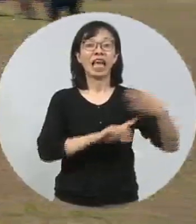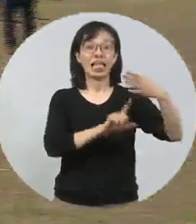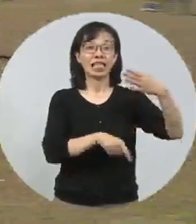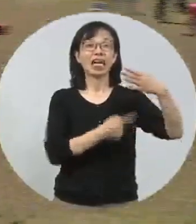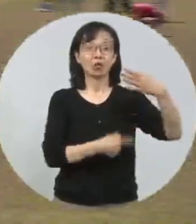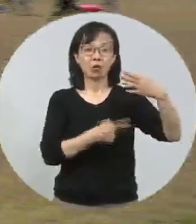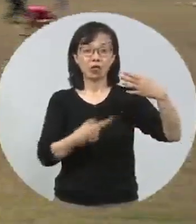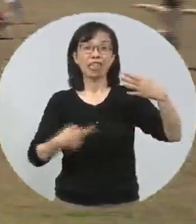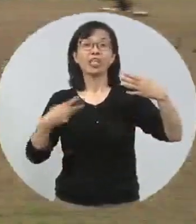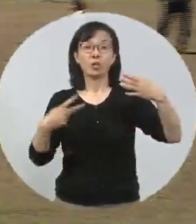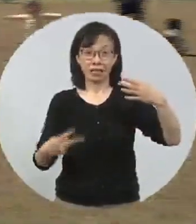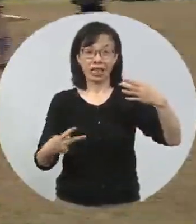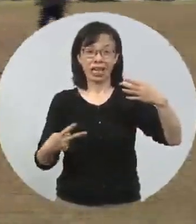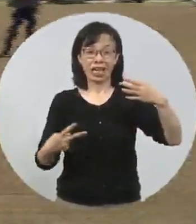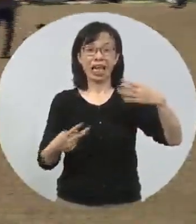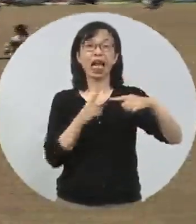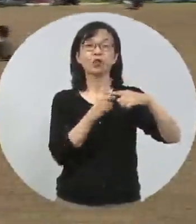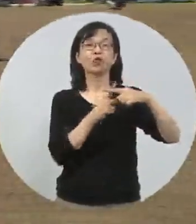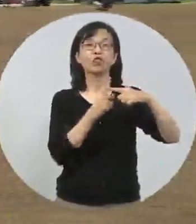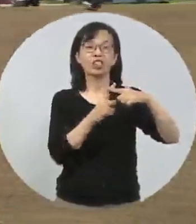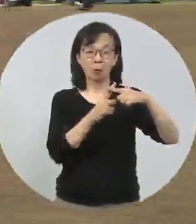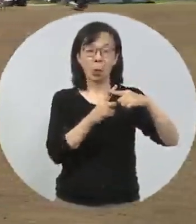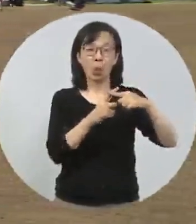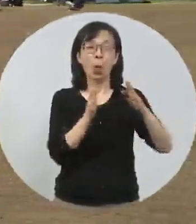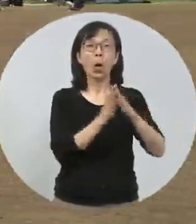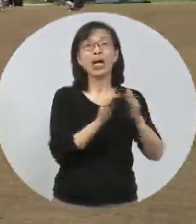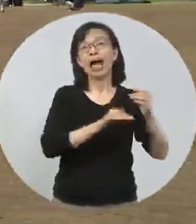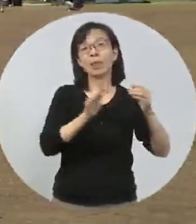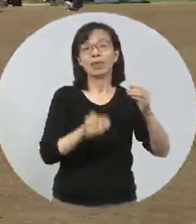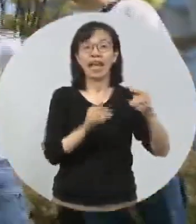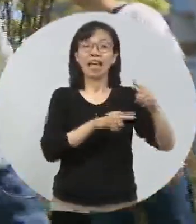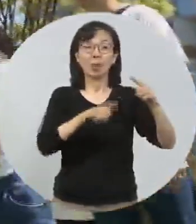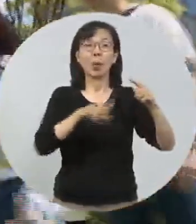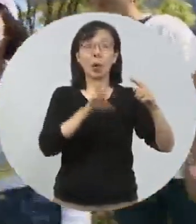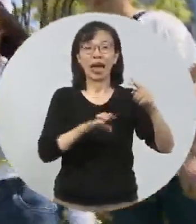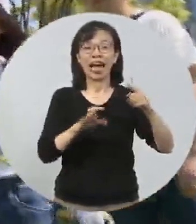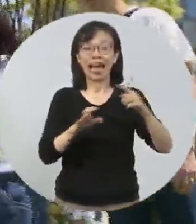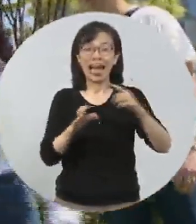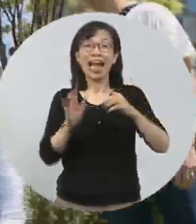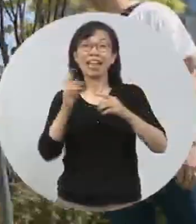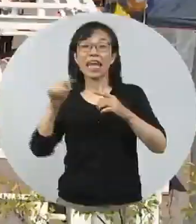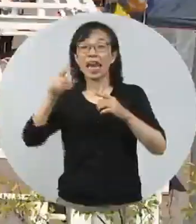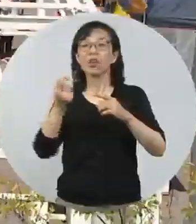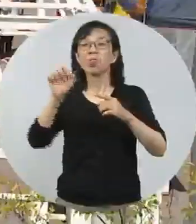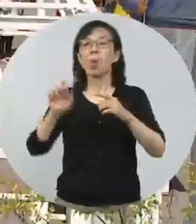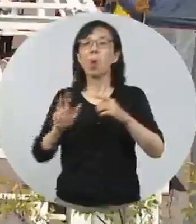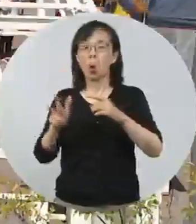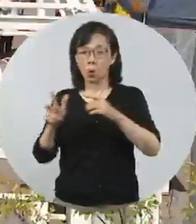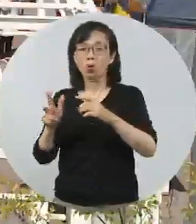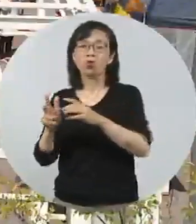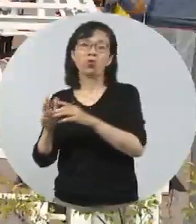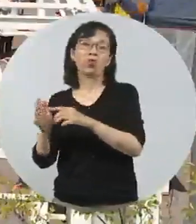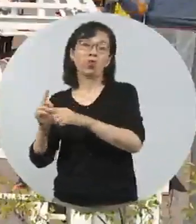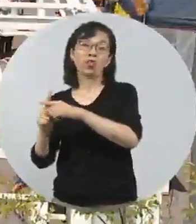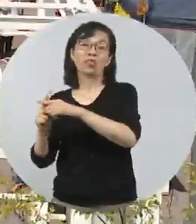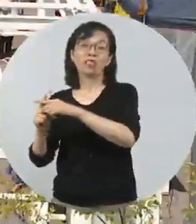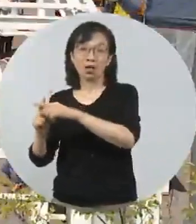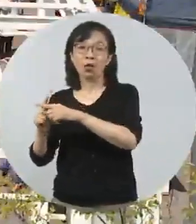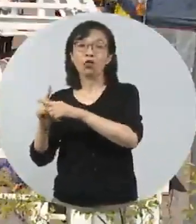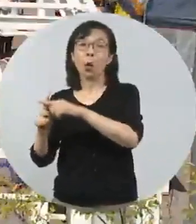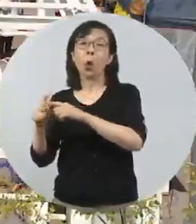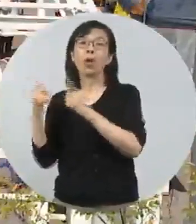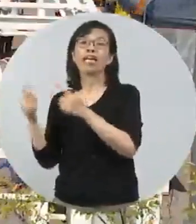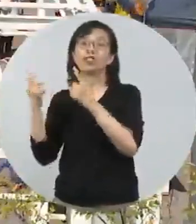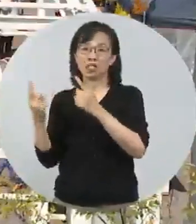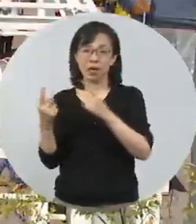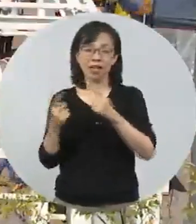4月1日と2日、辻堂神代公園やテラスモール湘南ゲートスクエアなどで辻堂フェスティバルと富